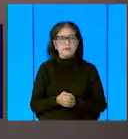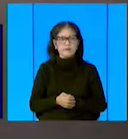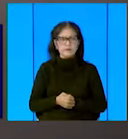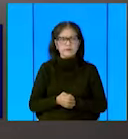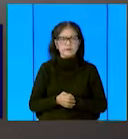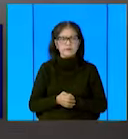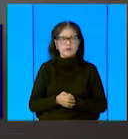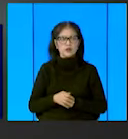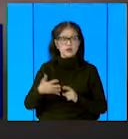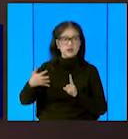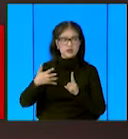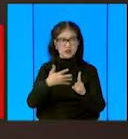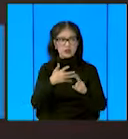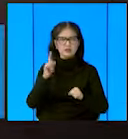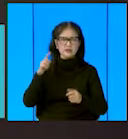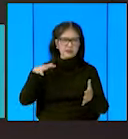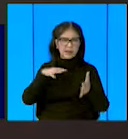Dan tabrak lari.